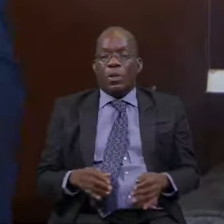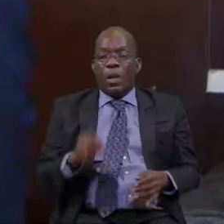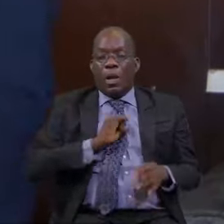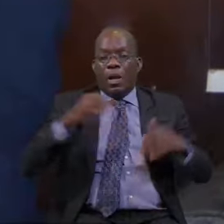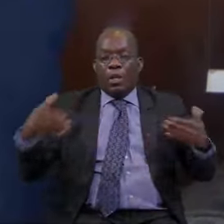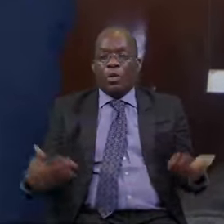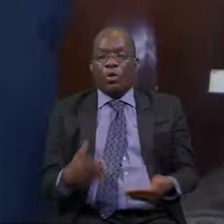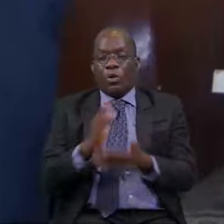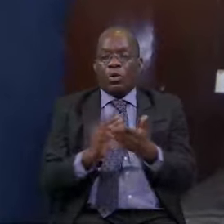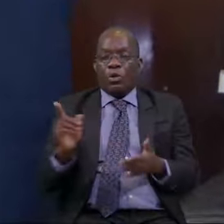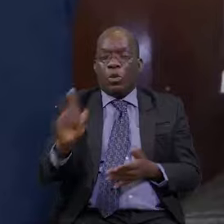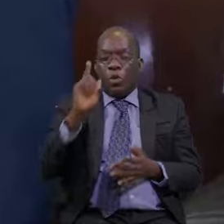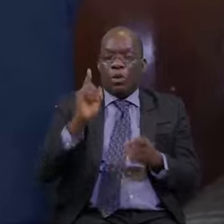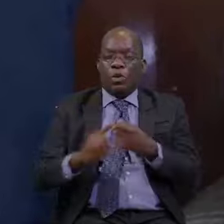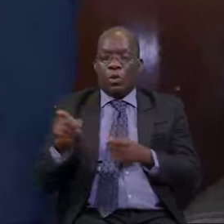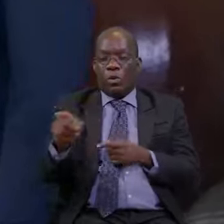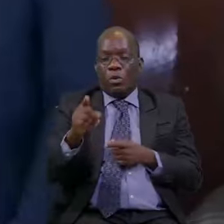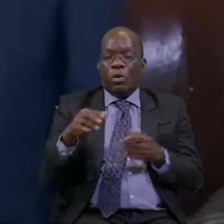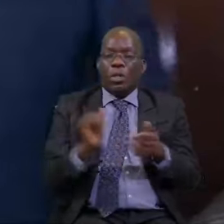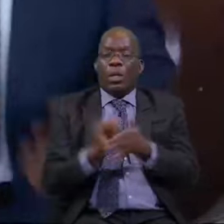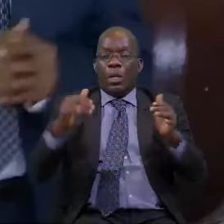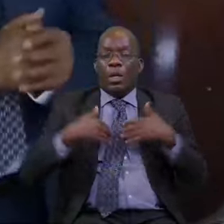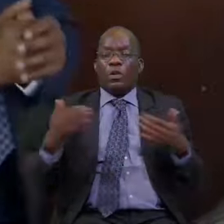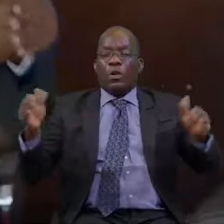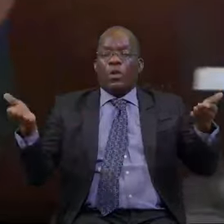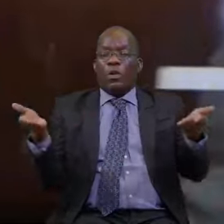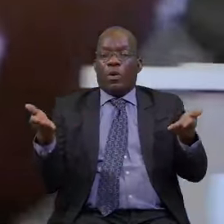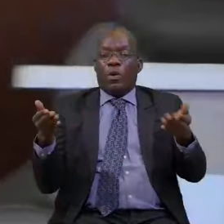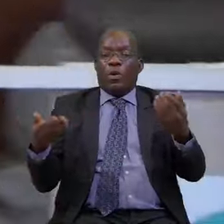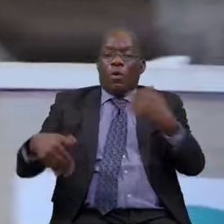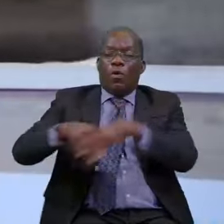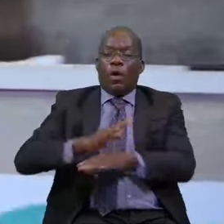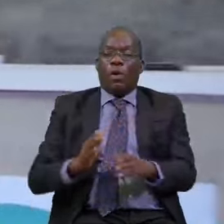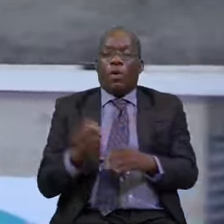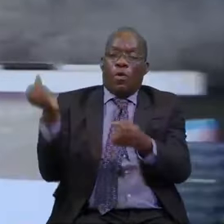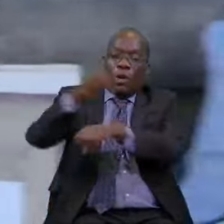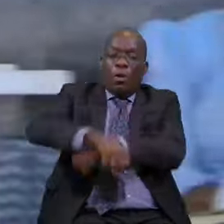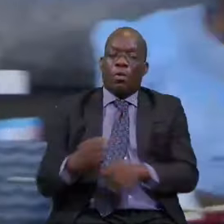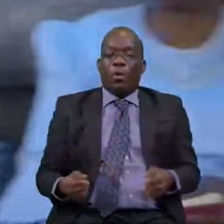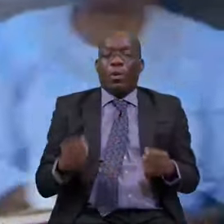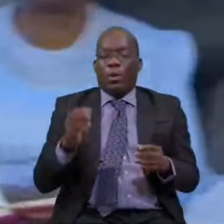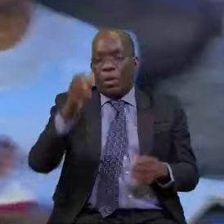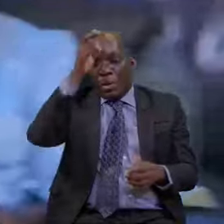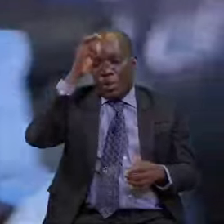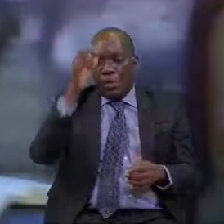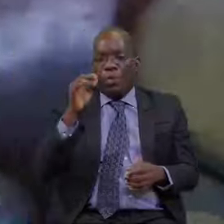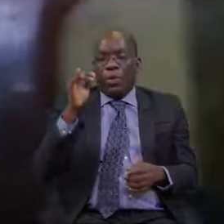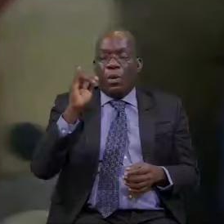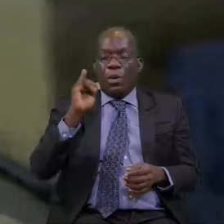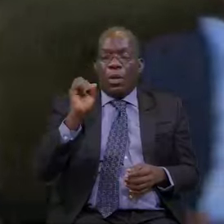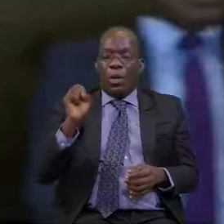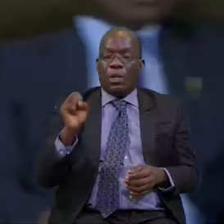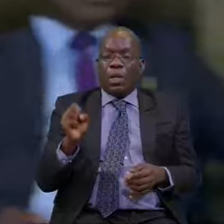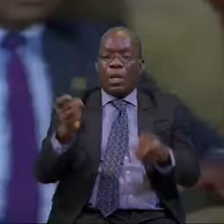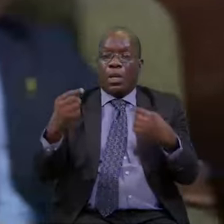vous présente quelque chose aujourd'hui qui a vaincu la mort. Esaïe est venu à Ézéchia, vous pourrez connaître